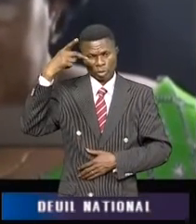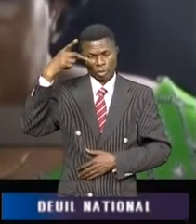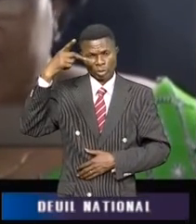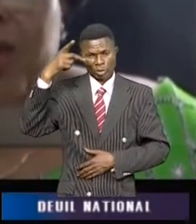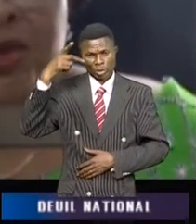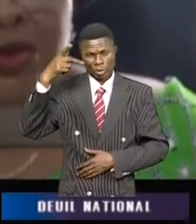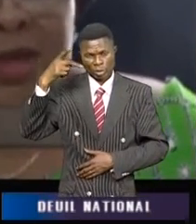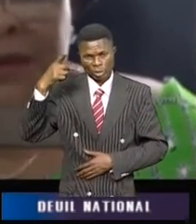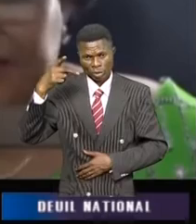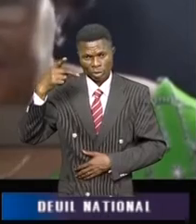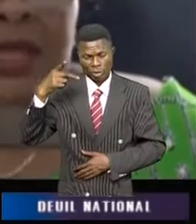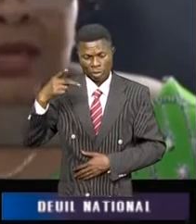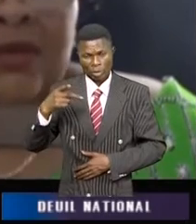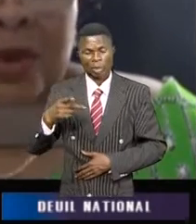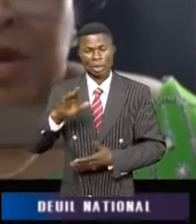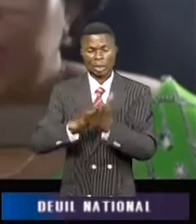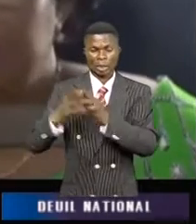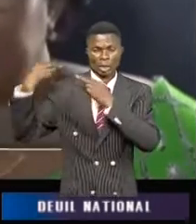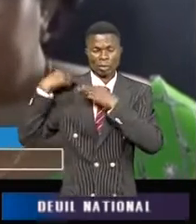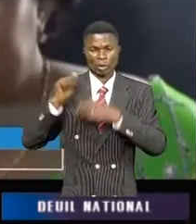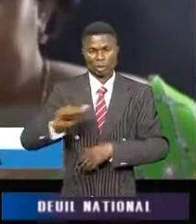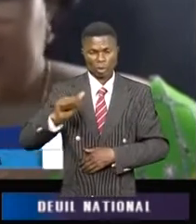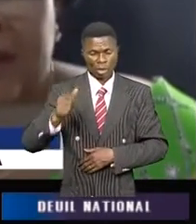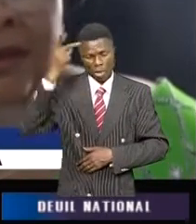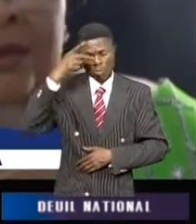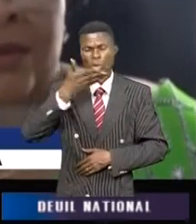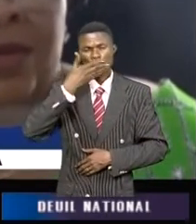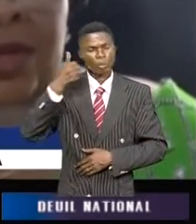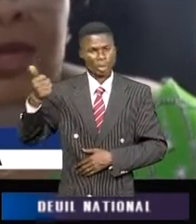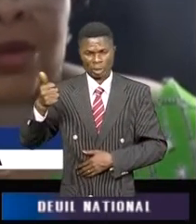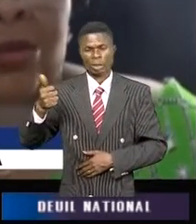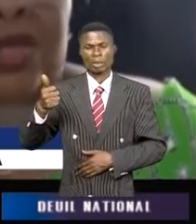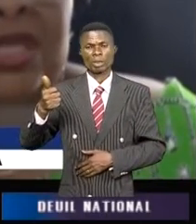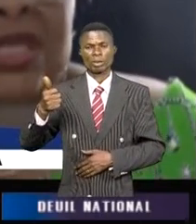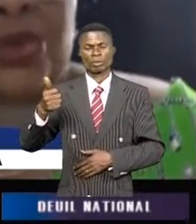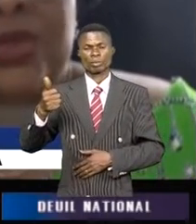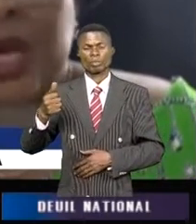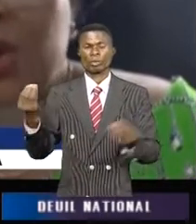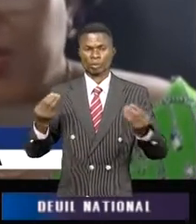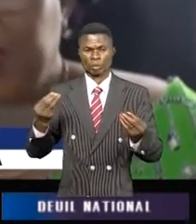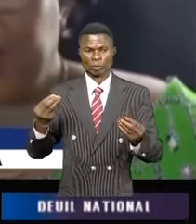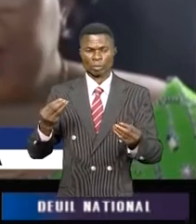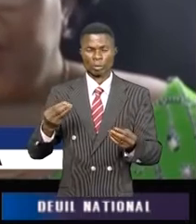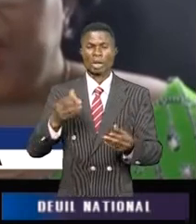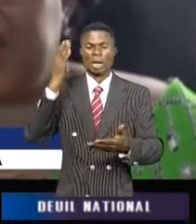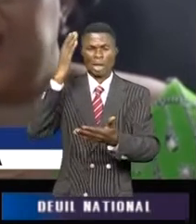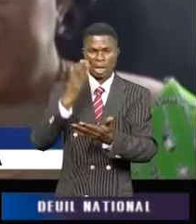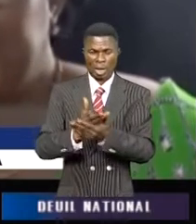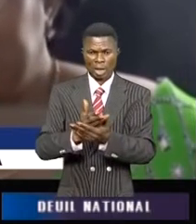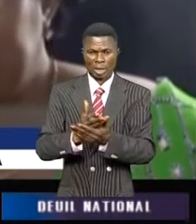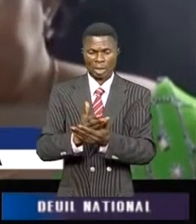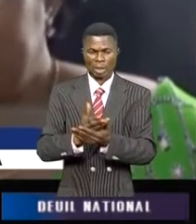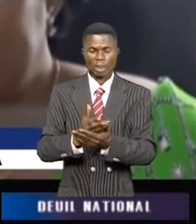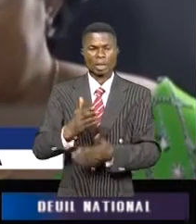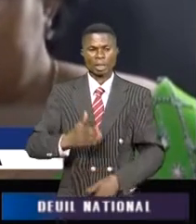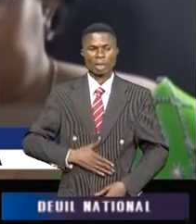de subventionner, c'est vraiment une bonne politique, puisque c'est lutter contre